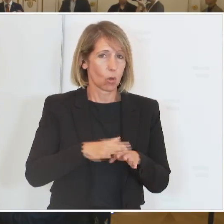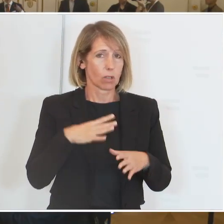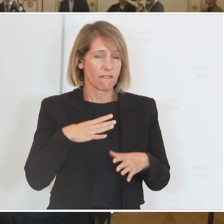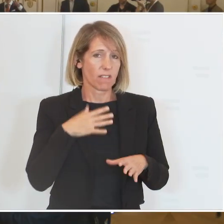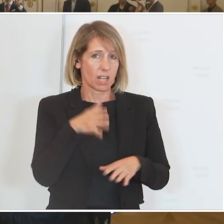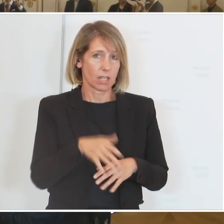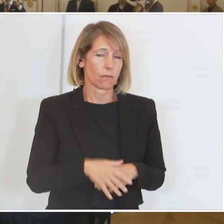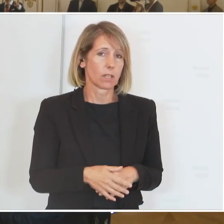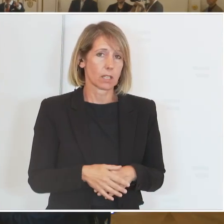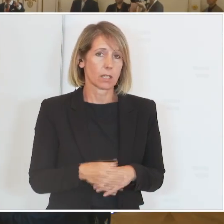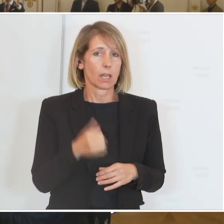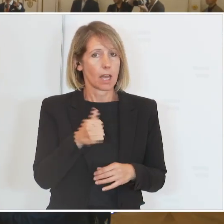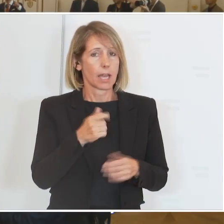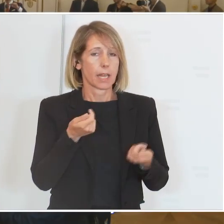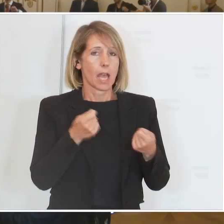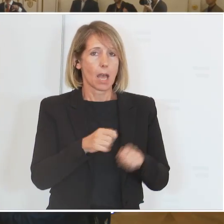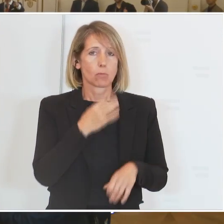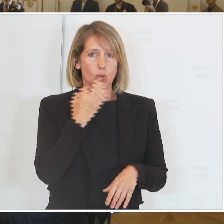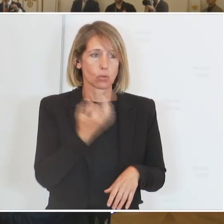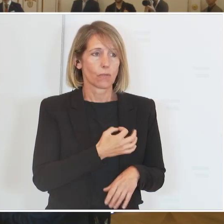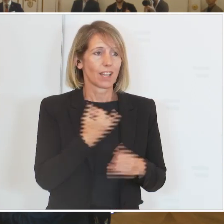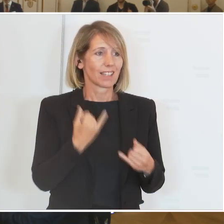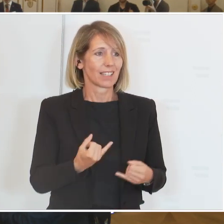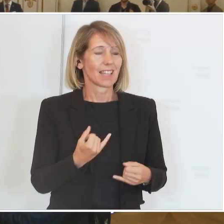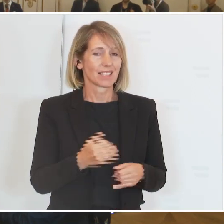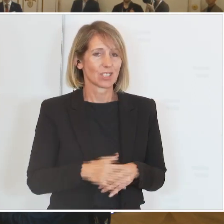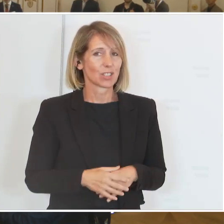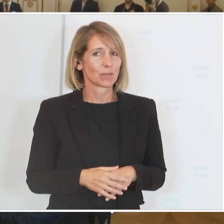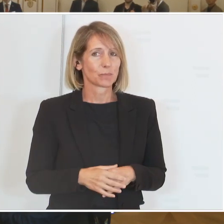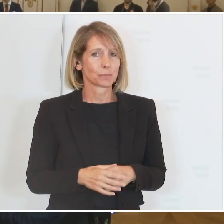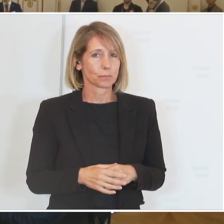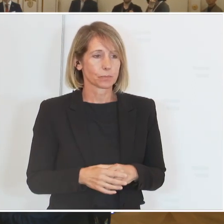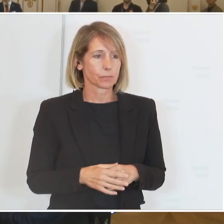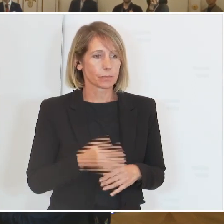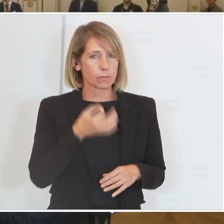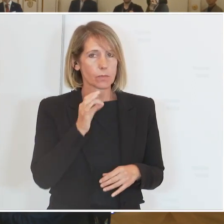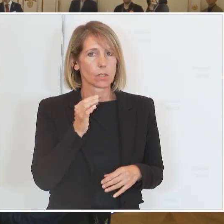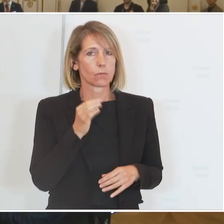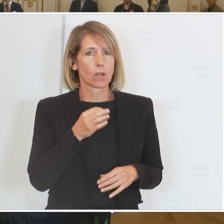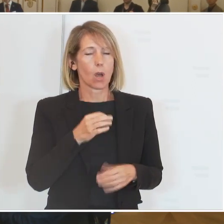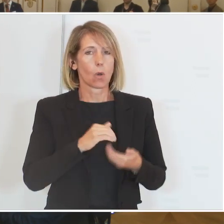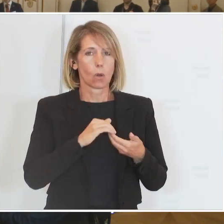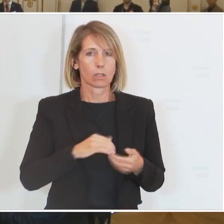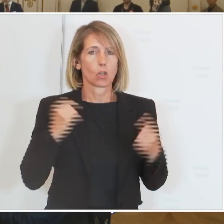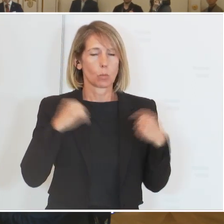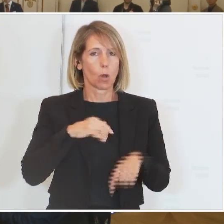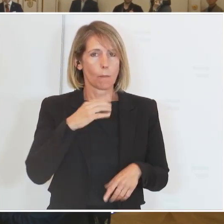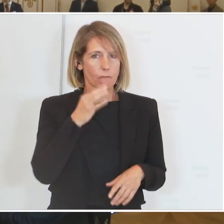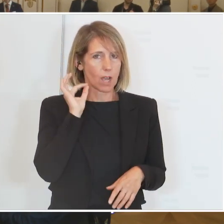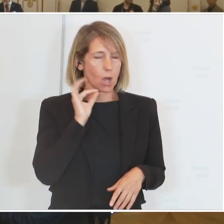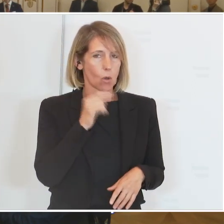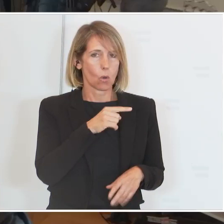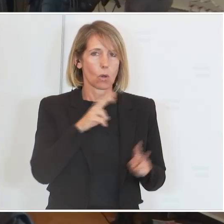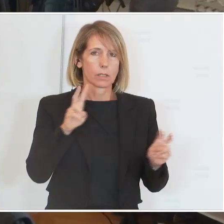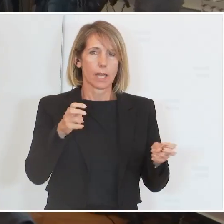einem Blick auf die Uhr, Abschlussfrage hat die Frau Kollegin. Ich hätte noch eine Frage an Sie, Frau Klubob. Frau, ist für Sie jetzt dieses Thema